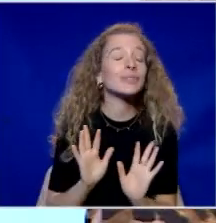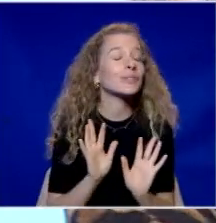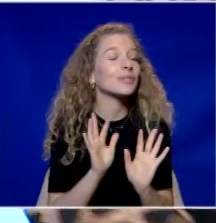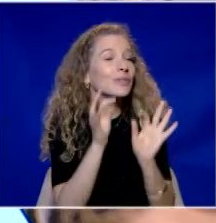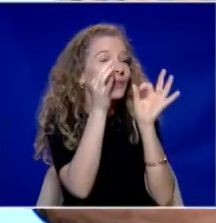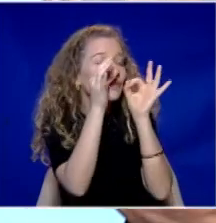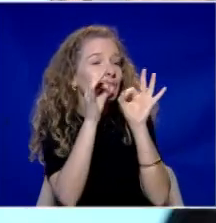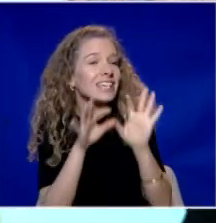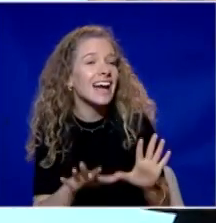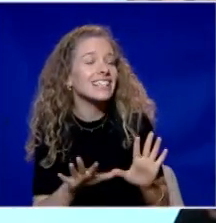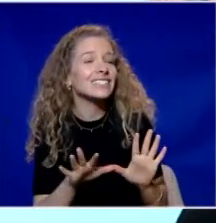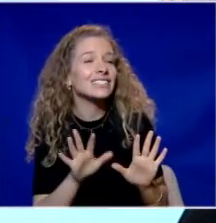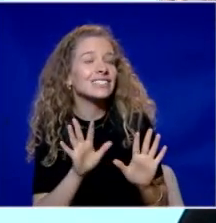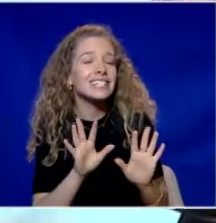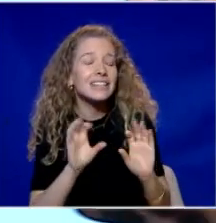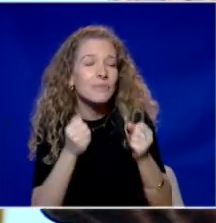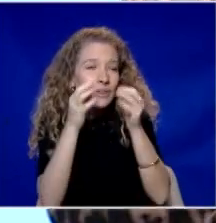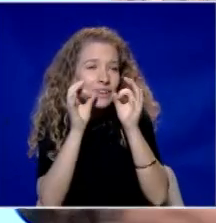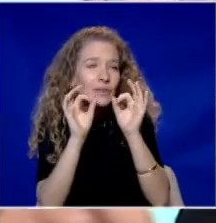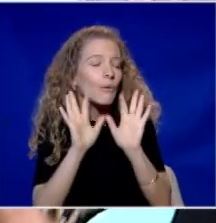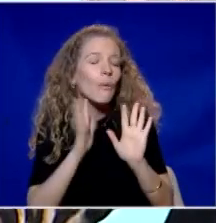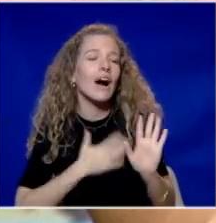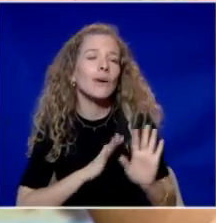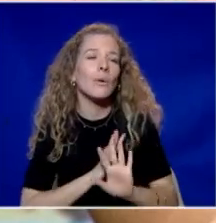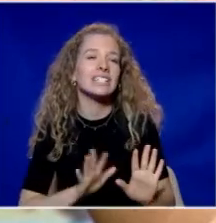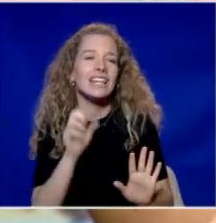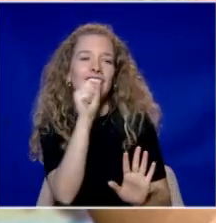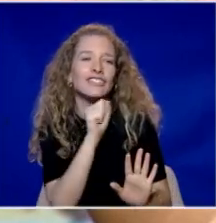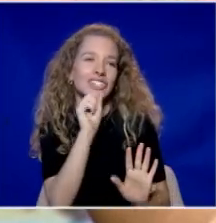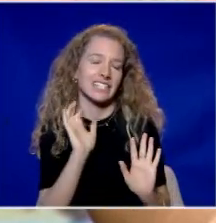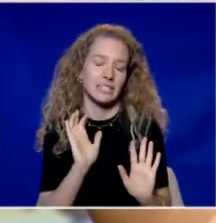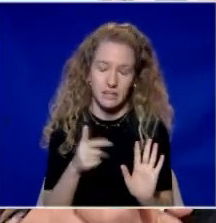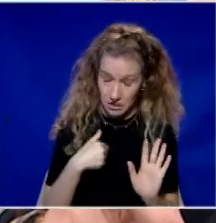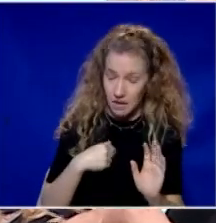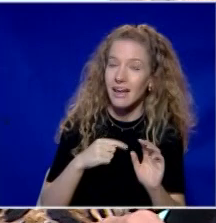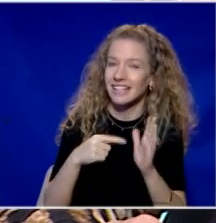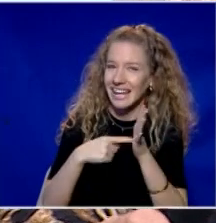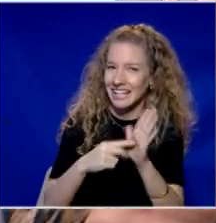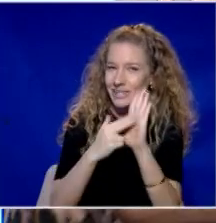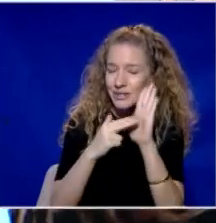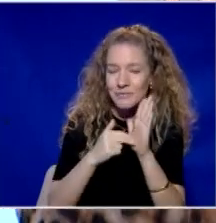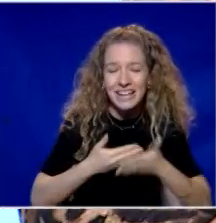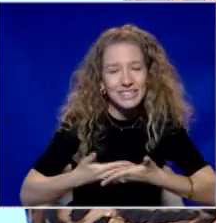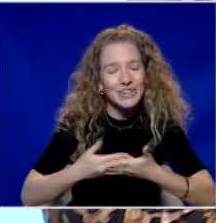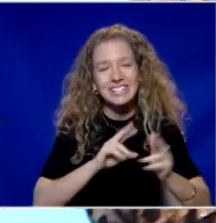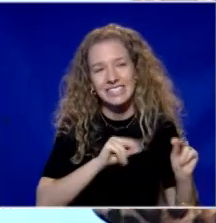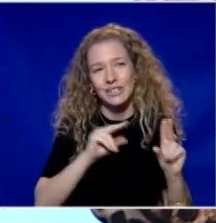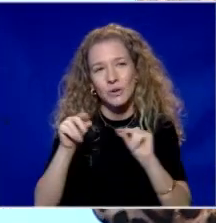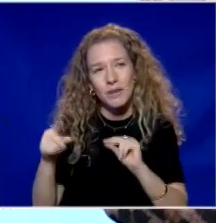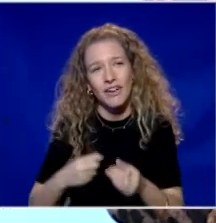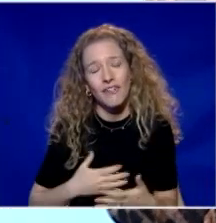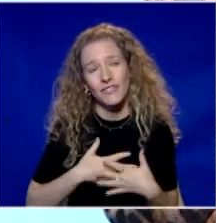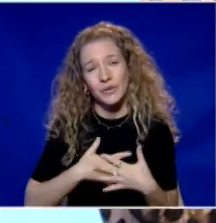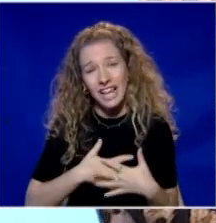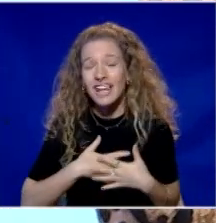חברים, אין מצב. זה רק בשביל השיר. זה פשוט באמת סתם שאלה מתבקשת. אני הגדלתי לו את התמונה, והתינוק הזה דומה לשימי, והוא התרגש. ומי שקרוב